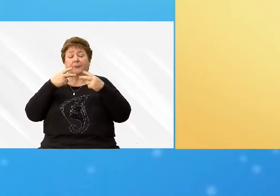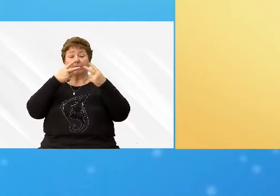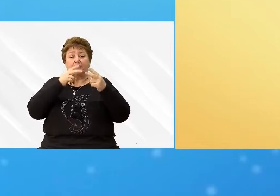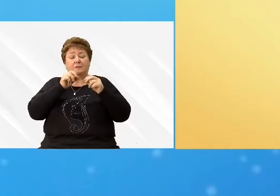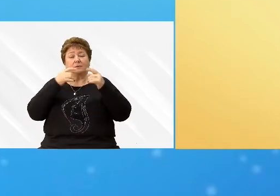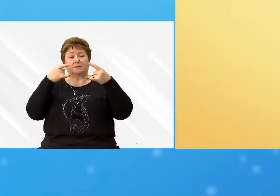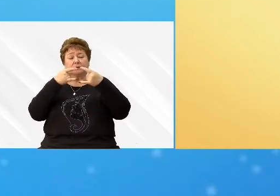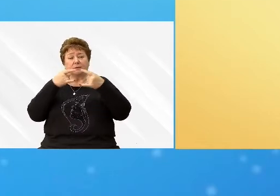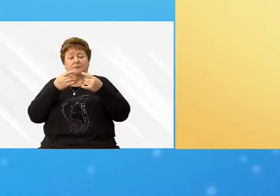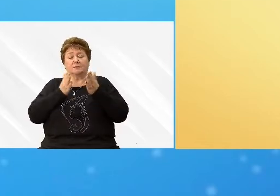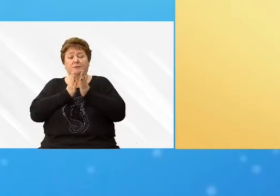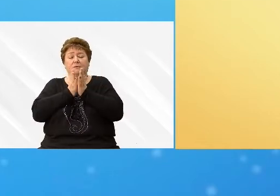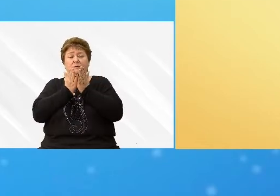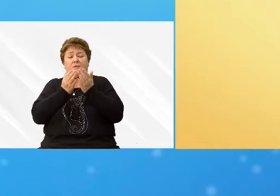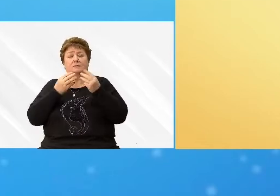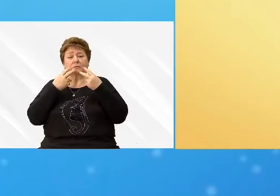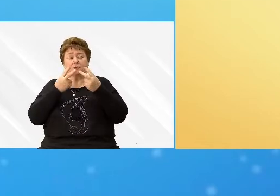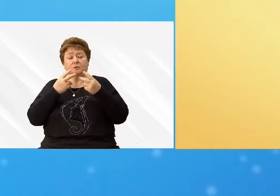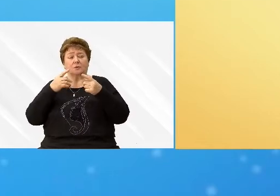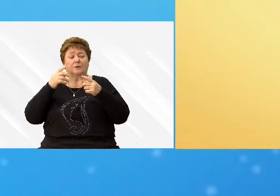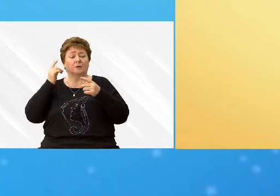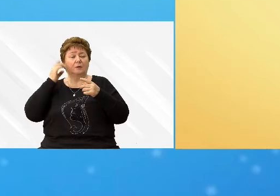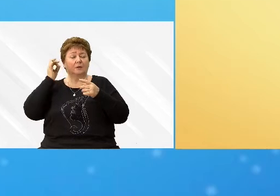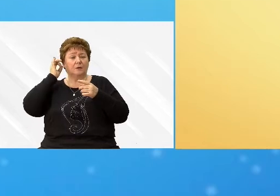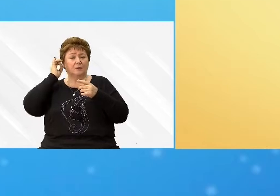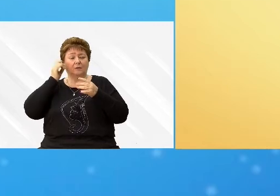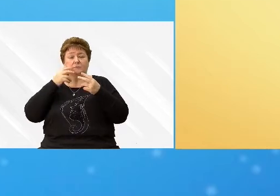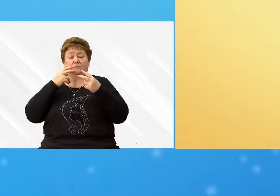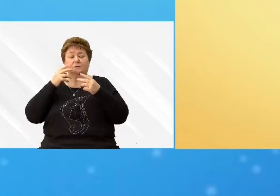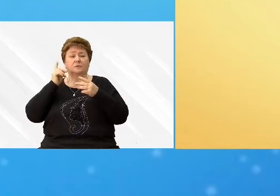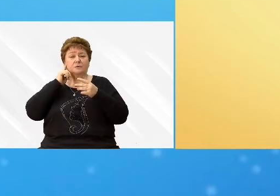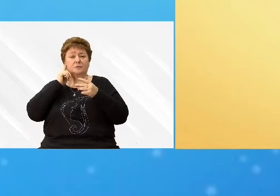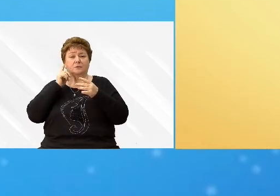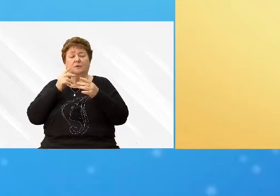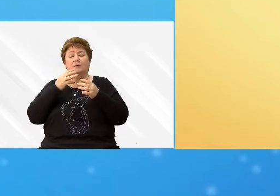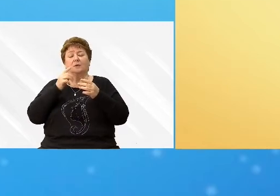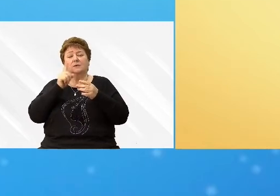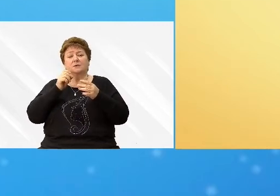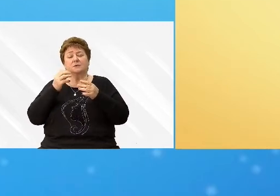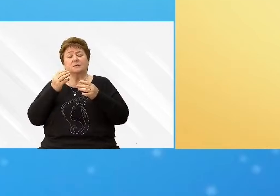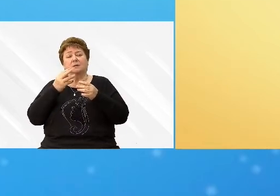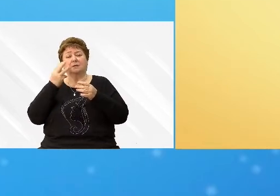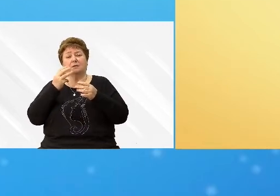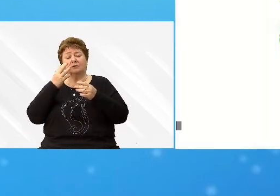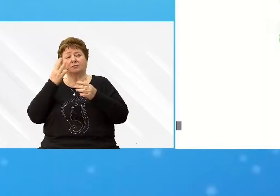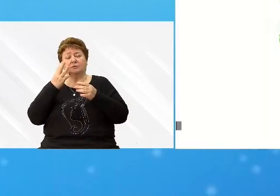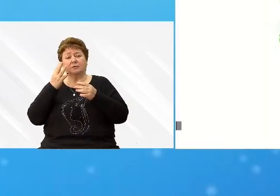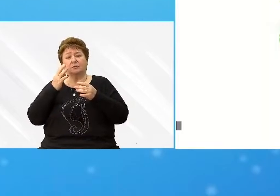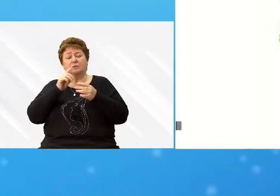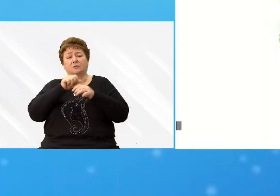телевизор слушать радио ужинать надо за 4 часа до сна